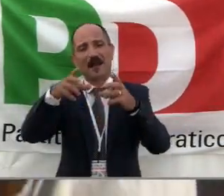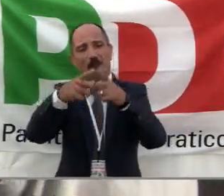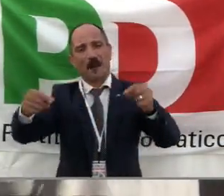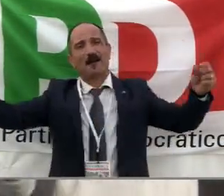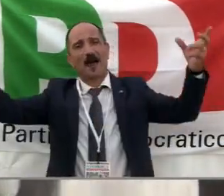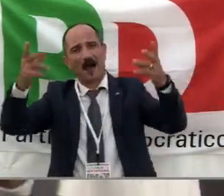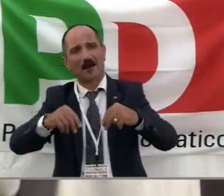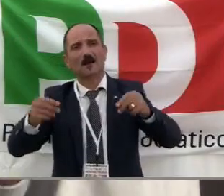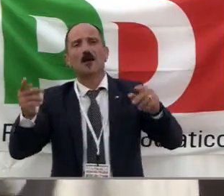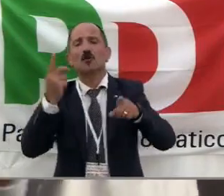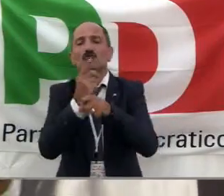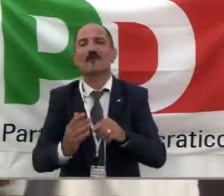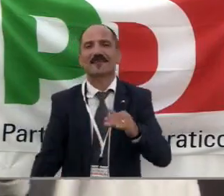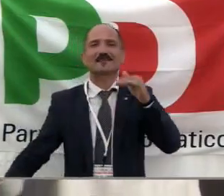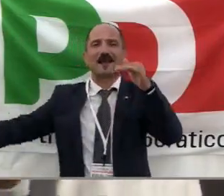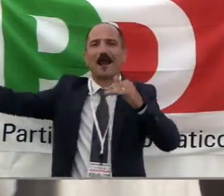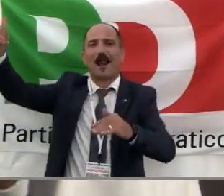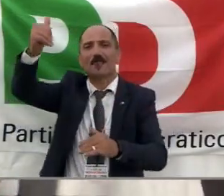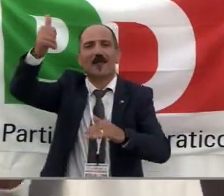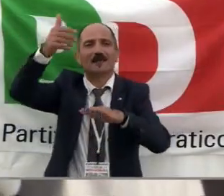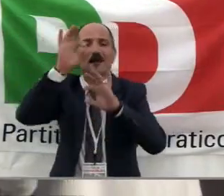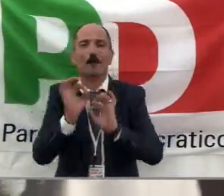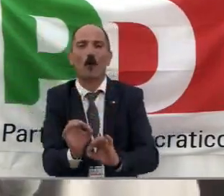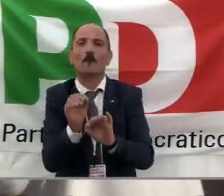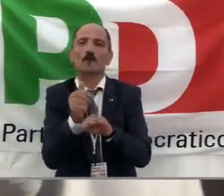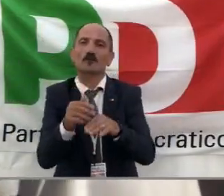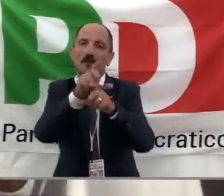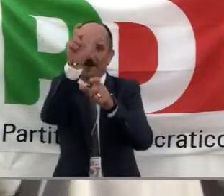essere all'altezza di questo paese.